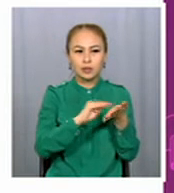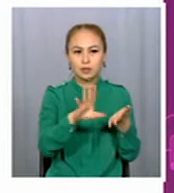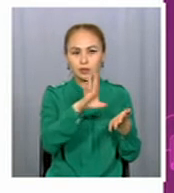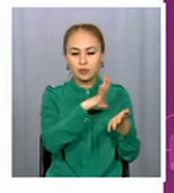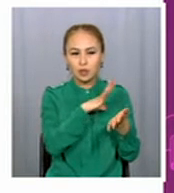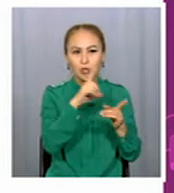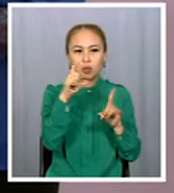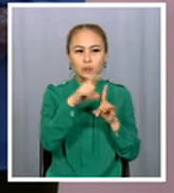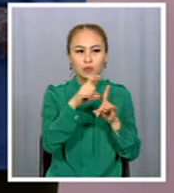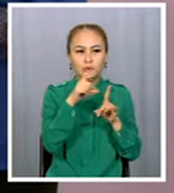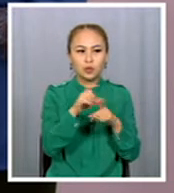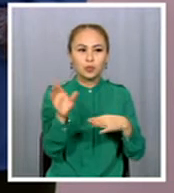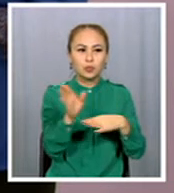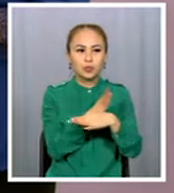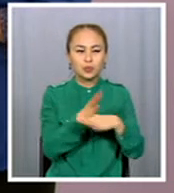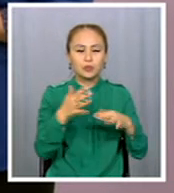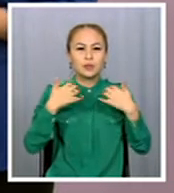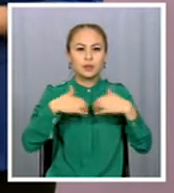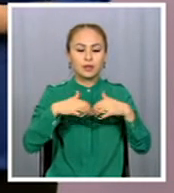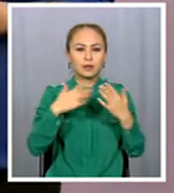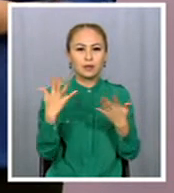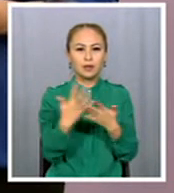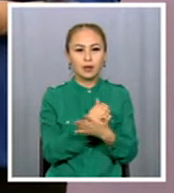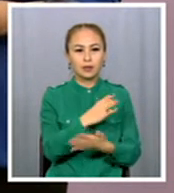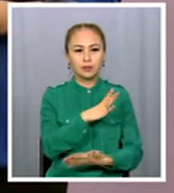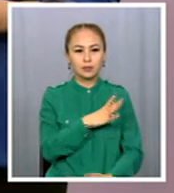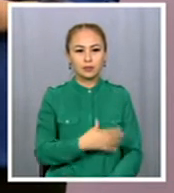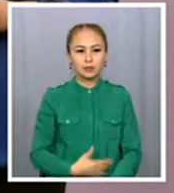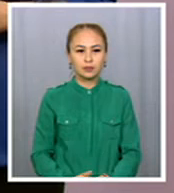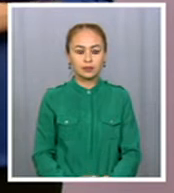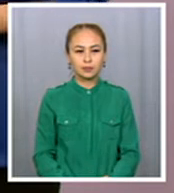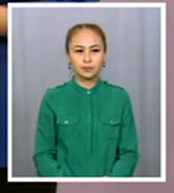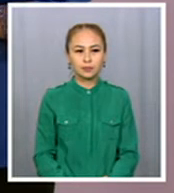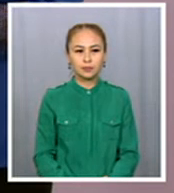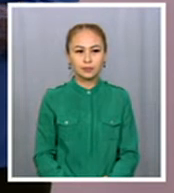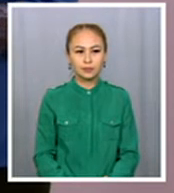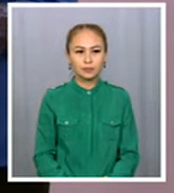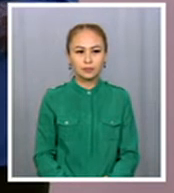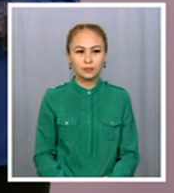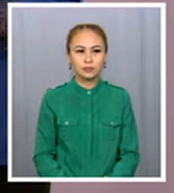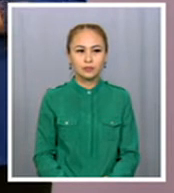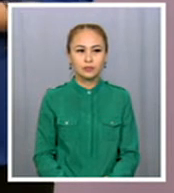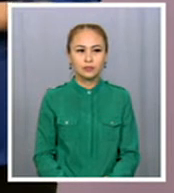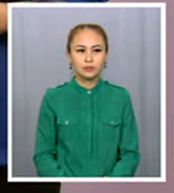дұрыс жаздыңдар. Сөздегі буын санын анықтадыңдар.